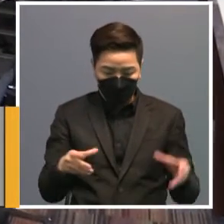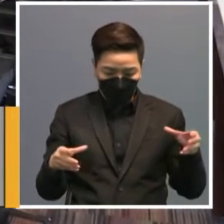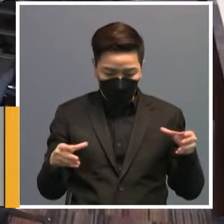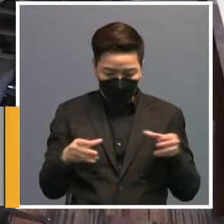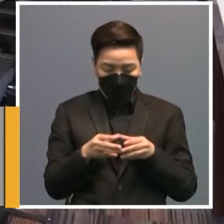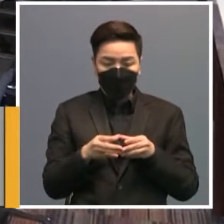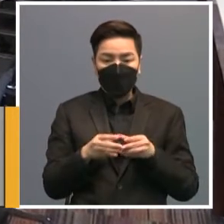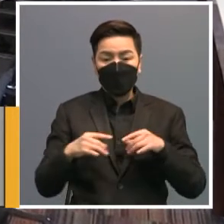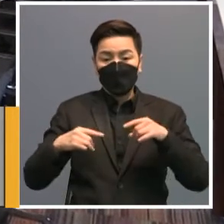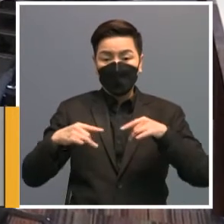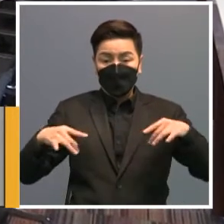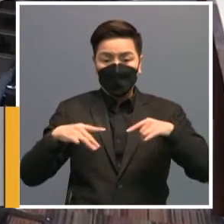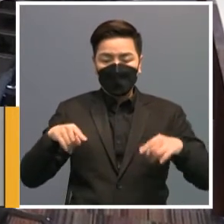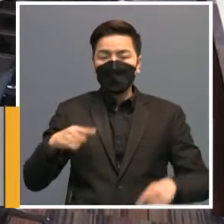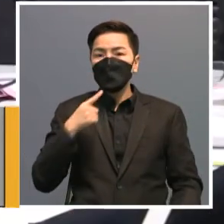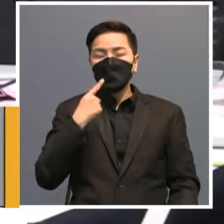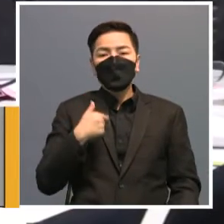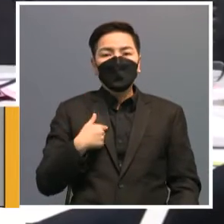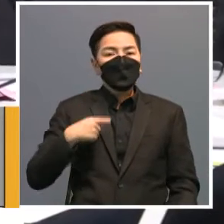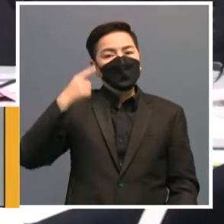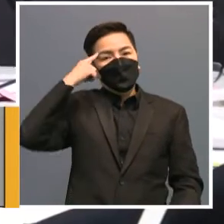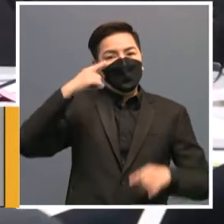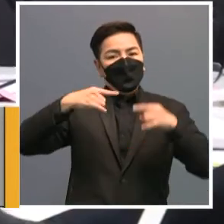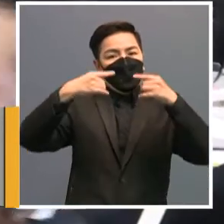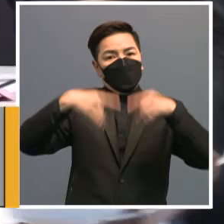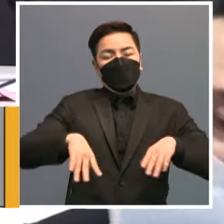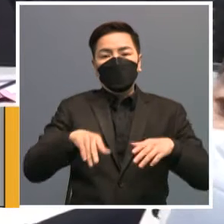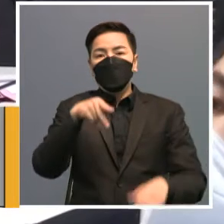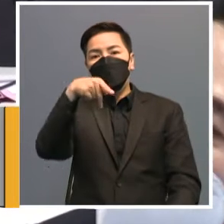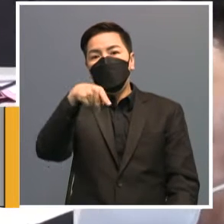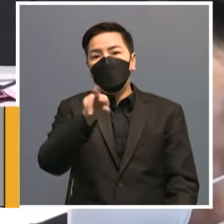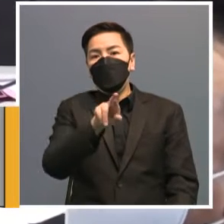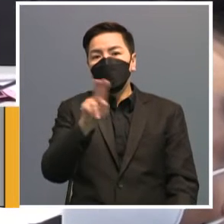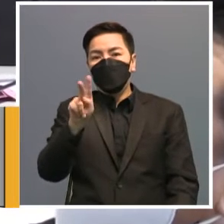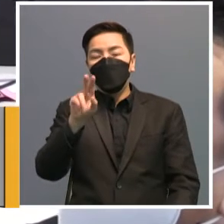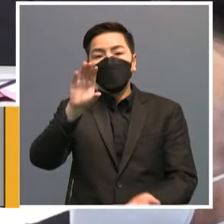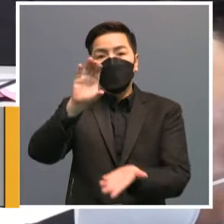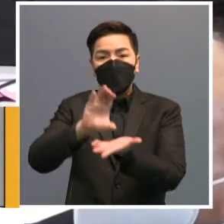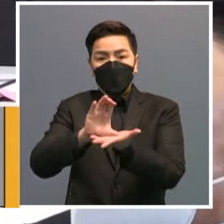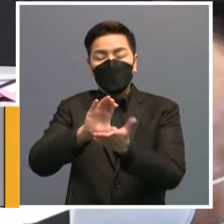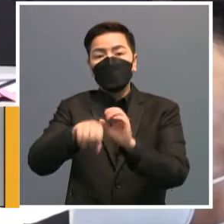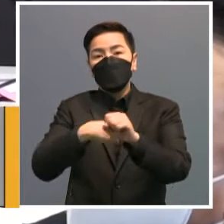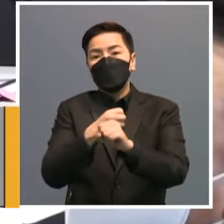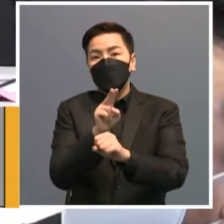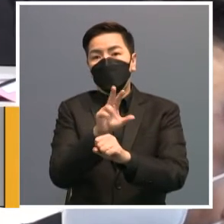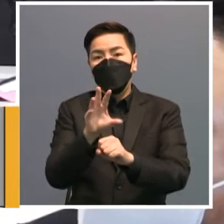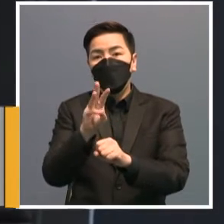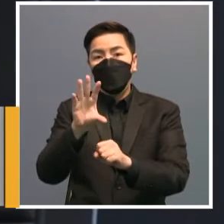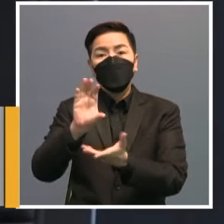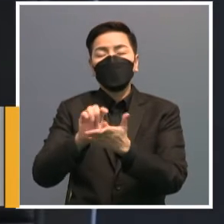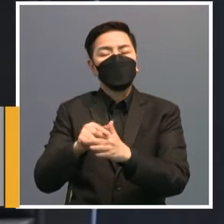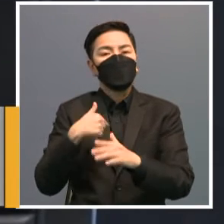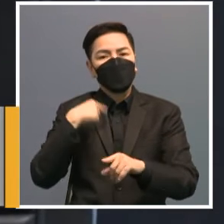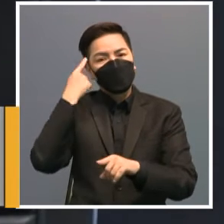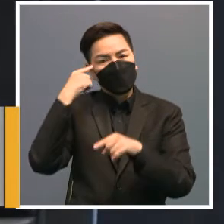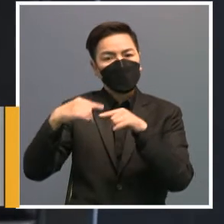ายค้านออกมาส่งสัญญาณว่าจะไม่เห็นชอบร่างพระราชบัญญัติงบประมาณ2565เนี่ยทางคุณวิรัติบอกว่า